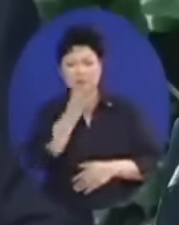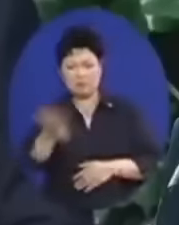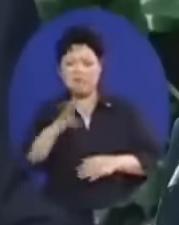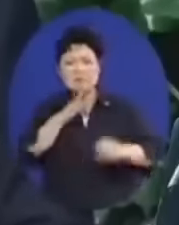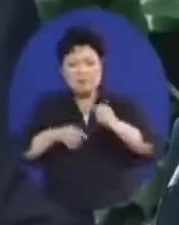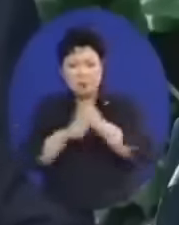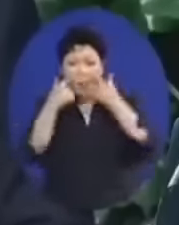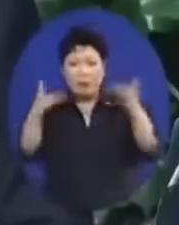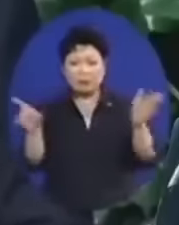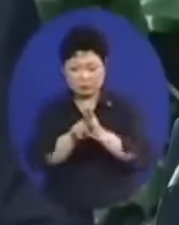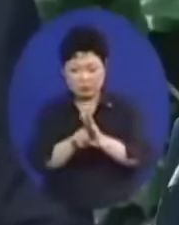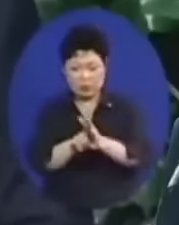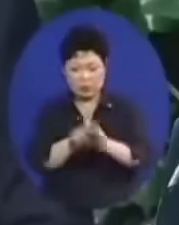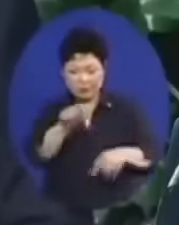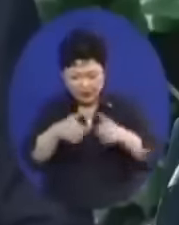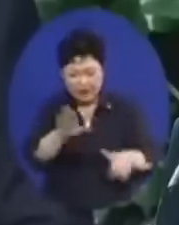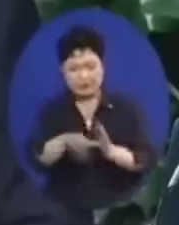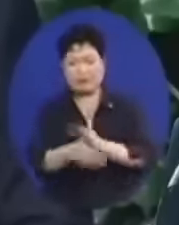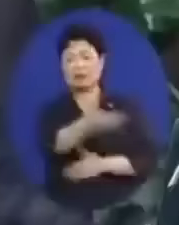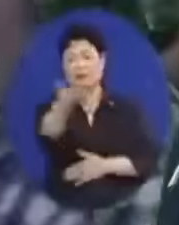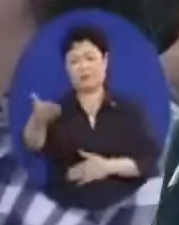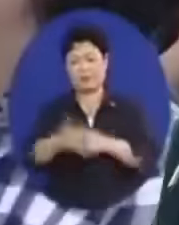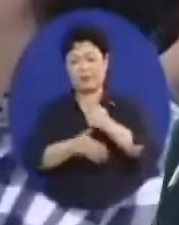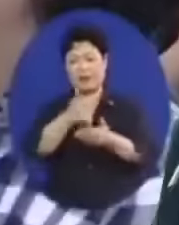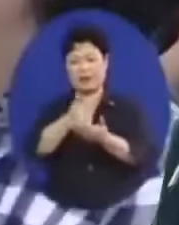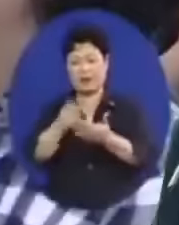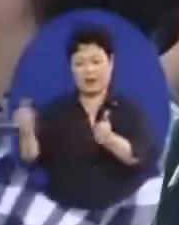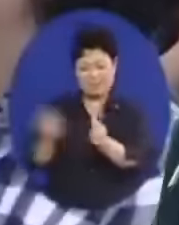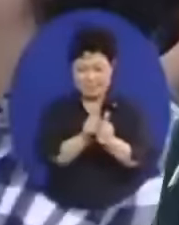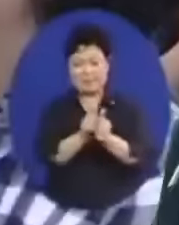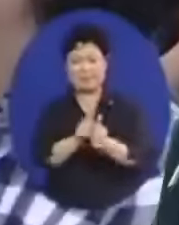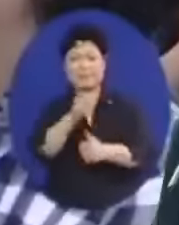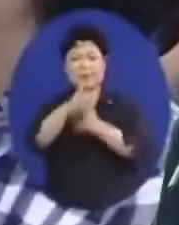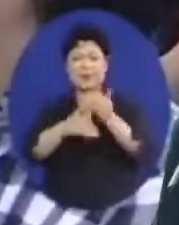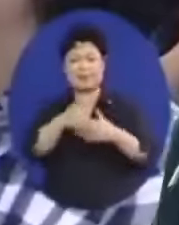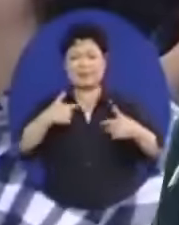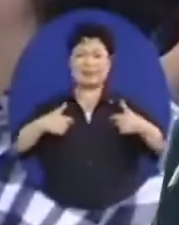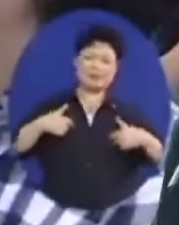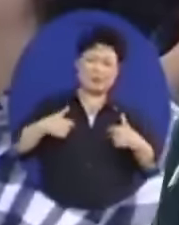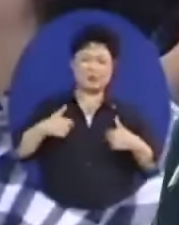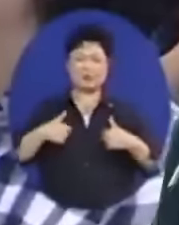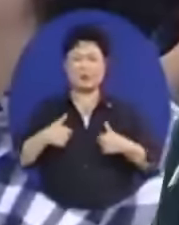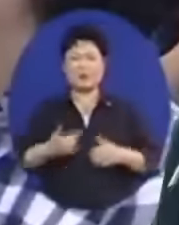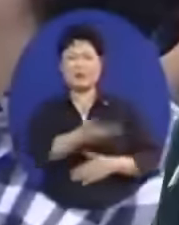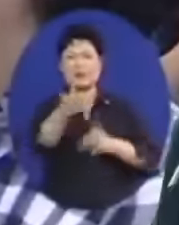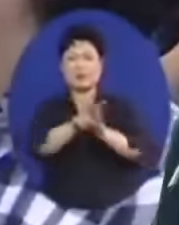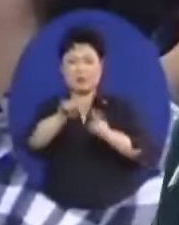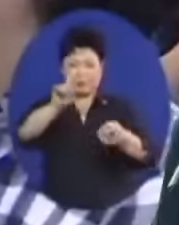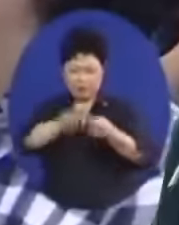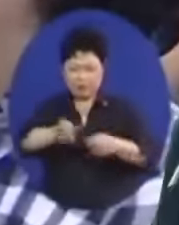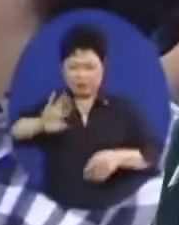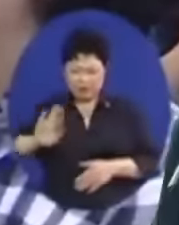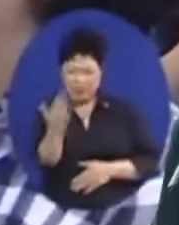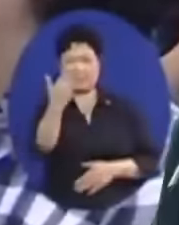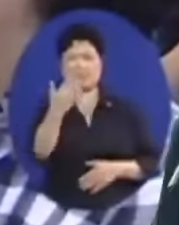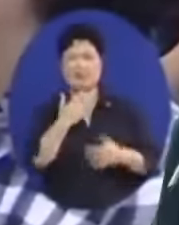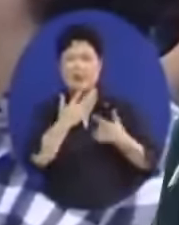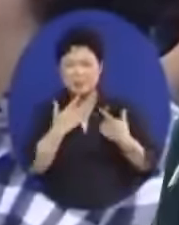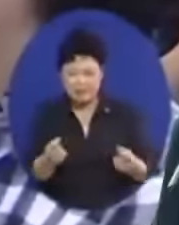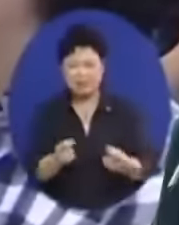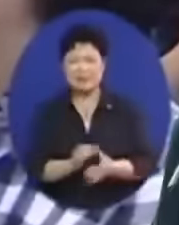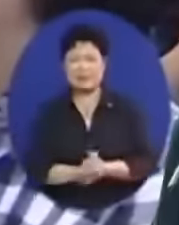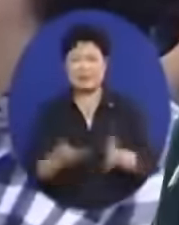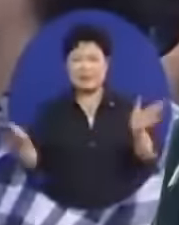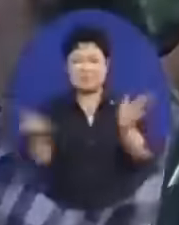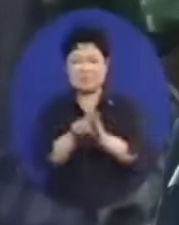진리를 확실히 믿고 나갈 때 여러분은 하나님과 같이 가고 하나님은 기뻐하시고 내 믿은 대로 될지어다.